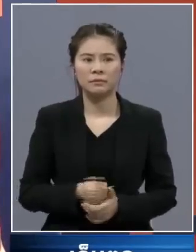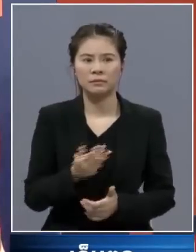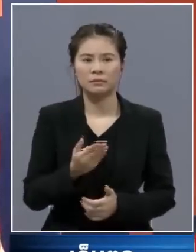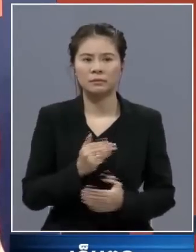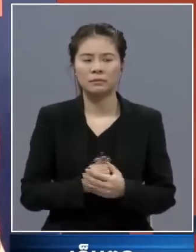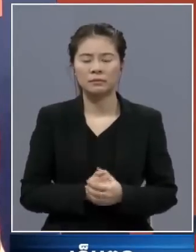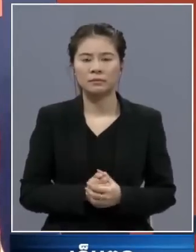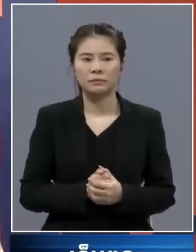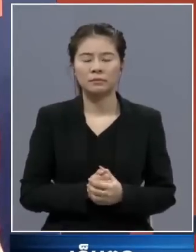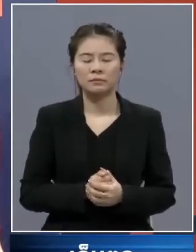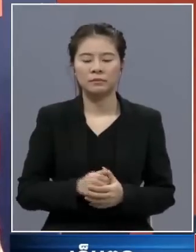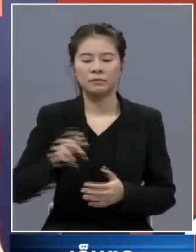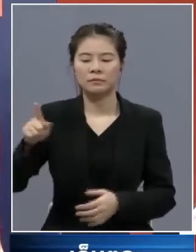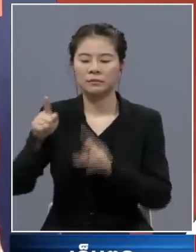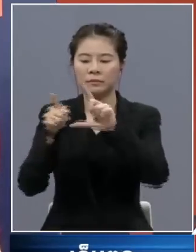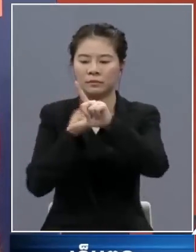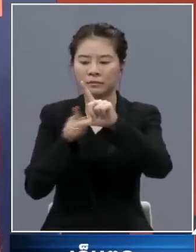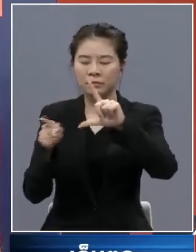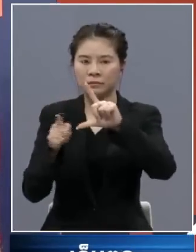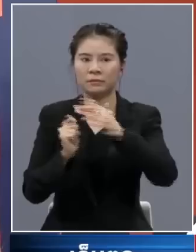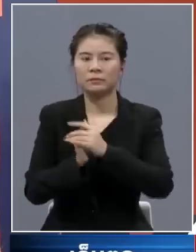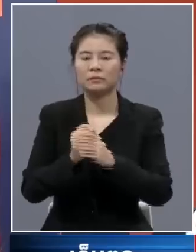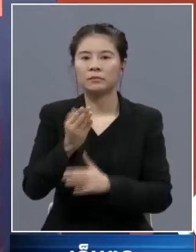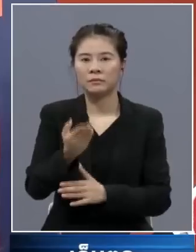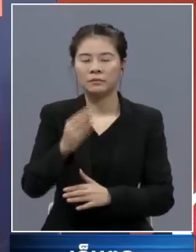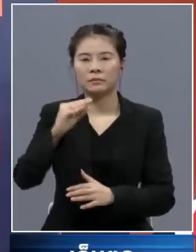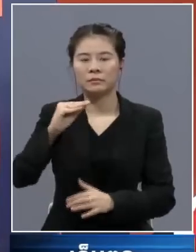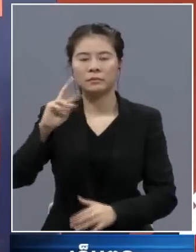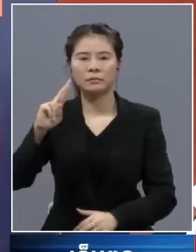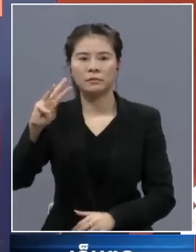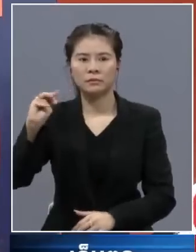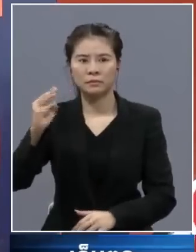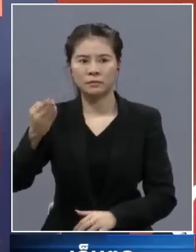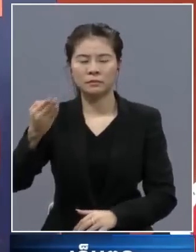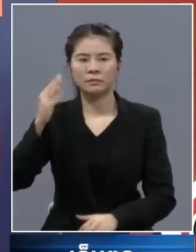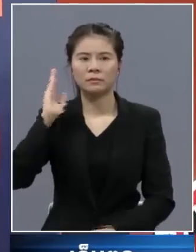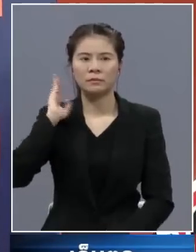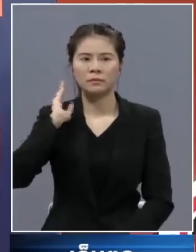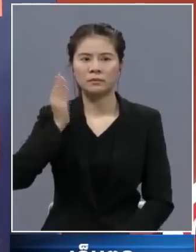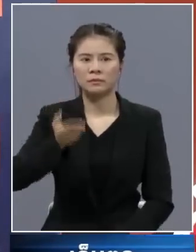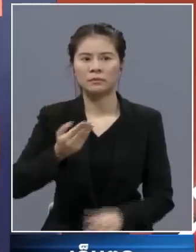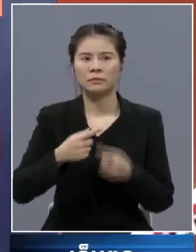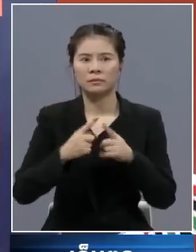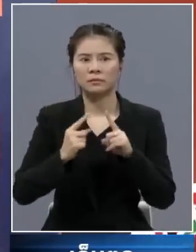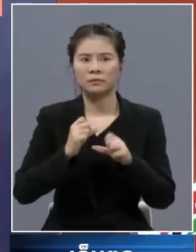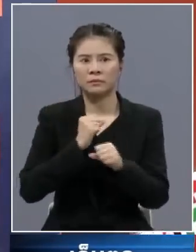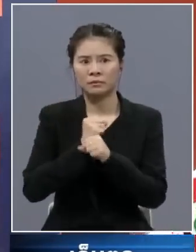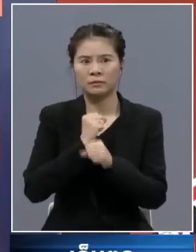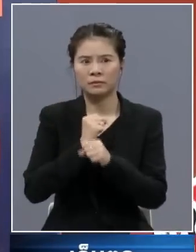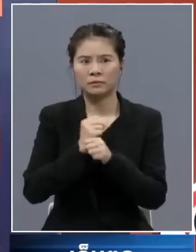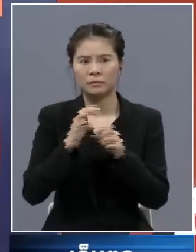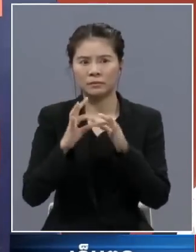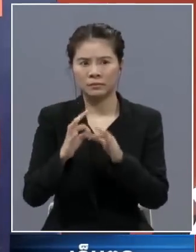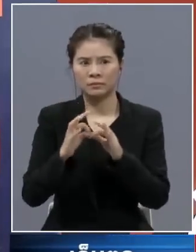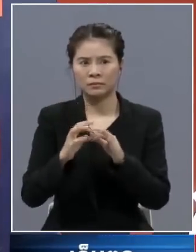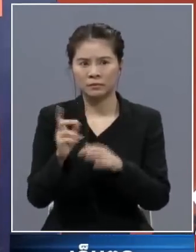ะฮะที่ผ่านมาเนี่ยแม้ก้าวไกลจะไม่มีบุคคลซึ่งพรั่งพร้อมไปด้วยประสบการณ์นะฮะแต่การทำผลงานในสภาเพียงแค่สมัยเดียวเนี่ย